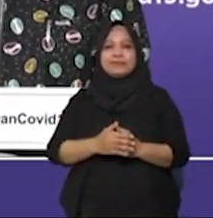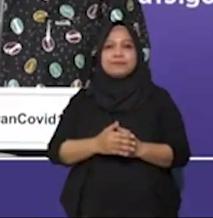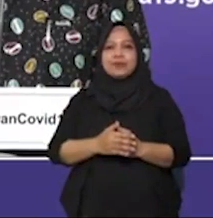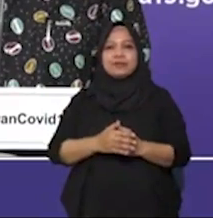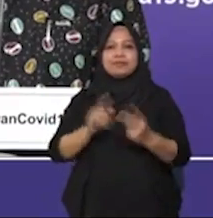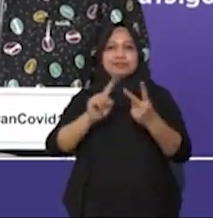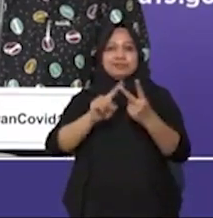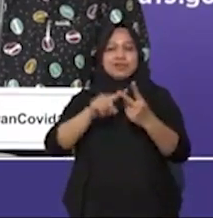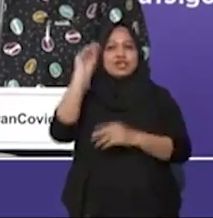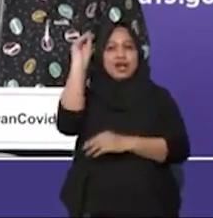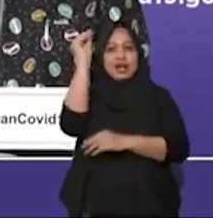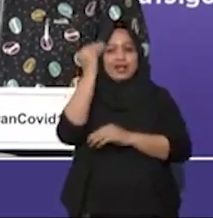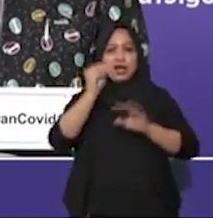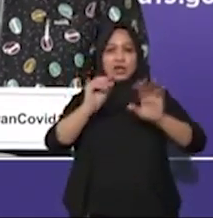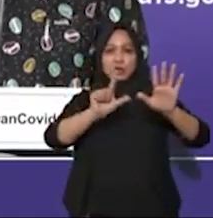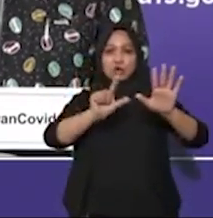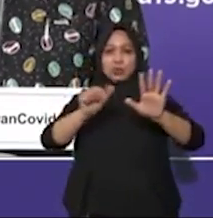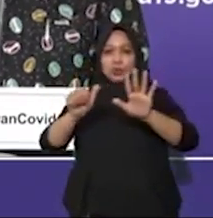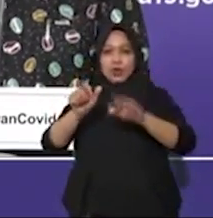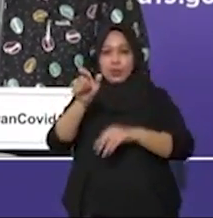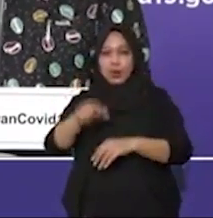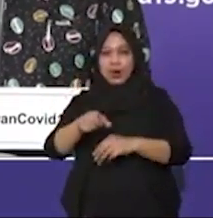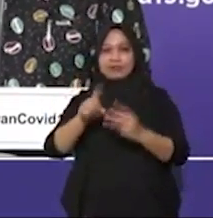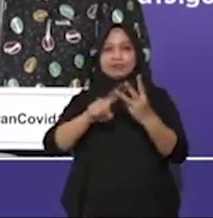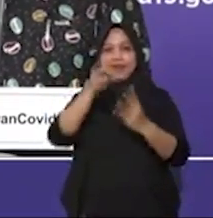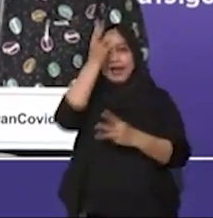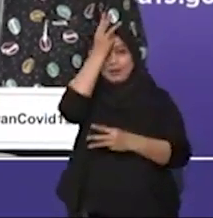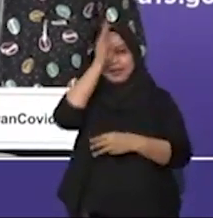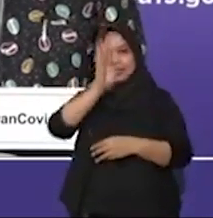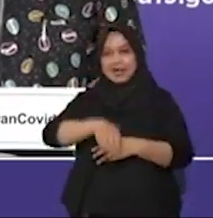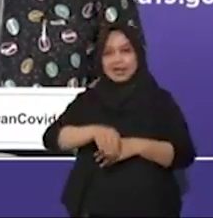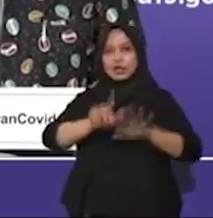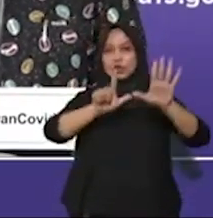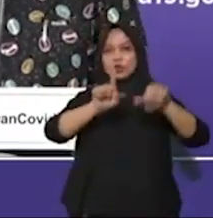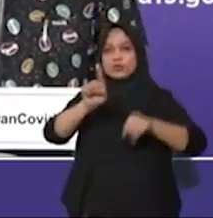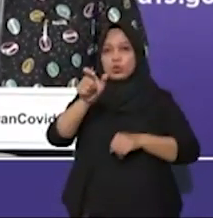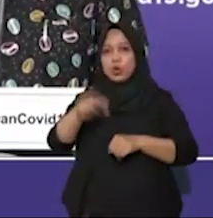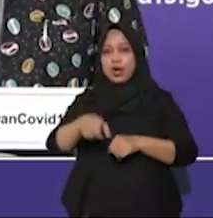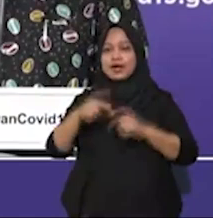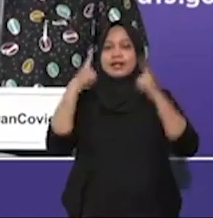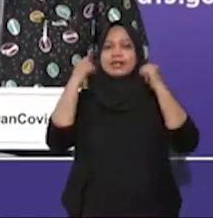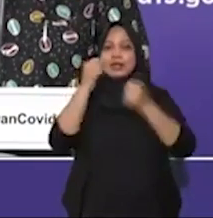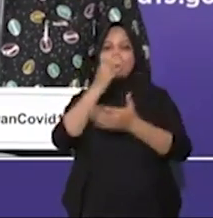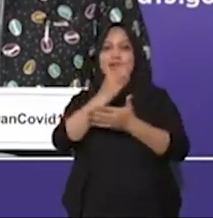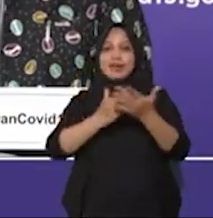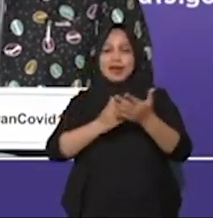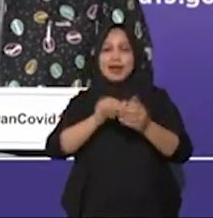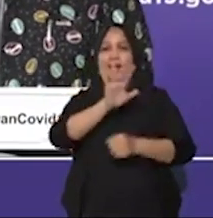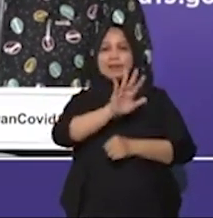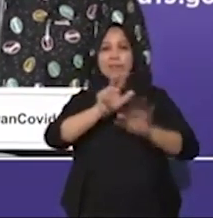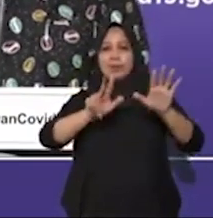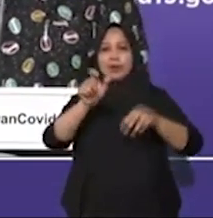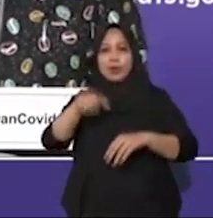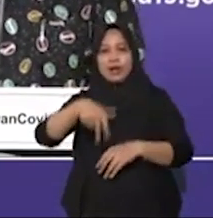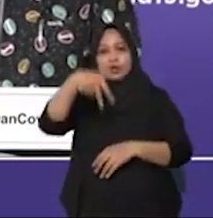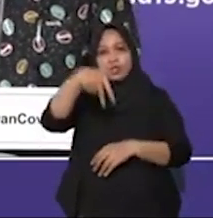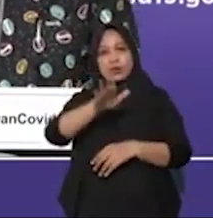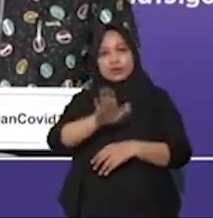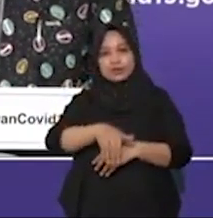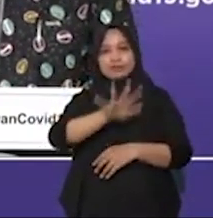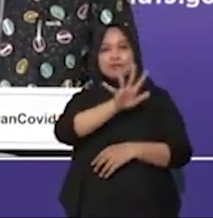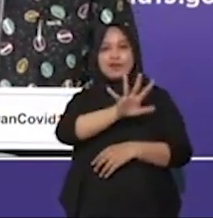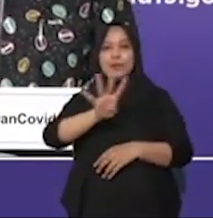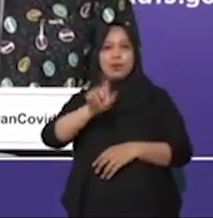DKI 76 Hai Kalimantan Selatan 71 orang Jawa Tengah 58 orang Sulawesi Selatan